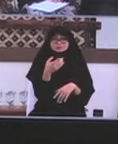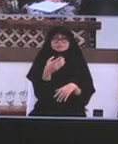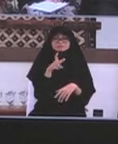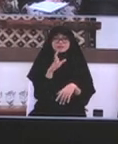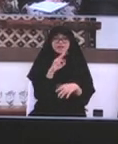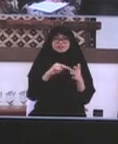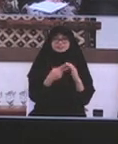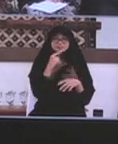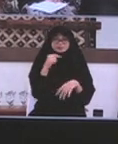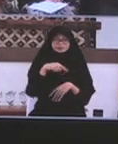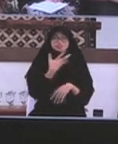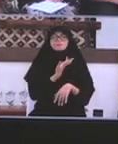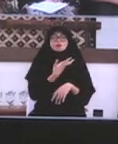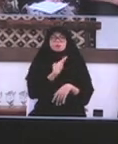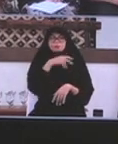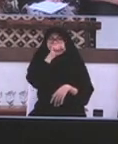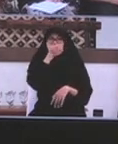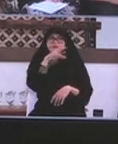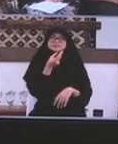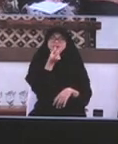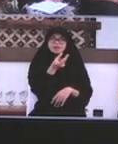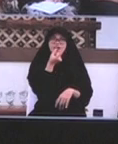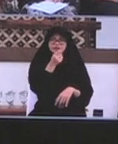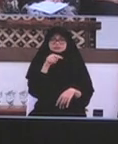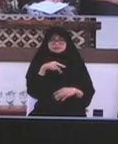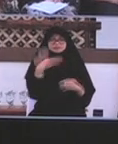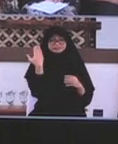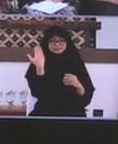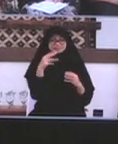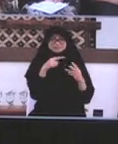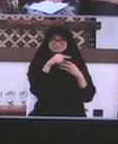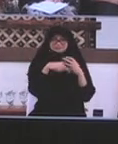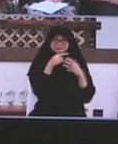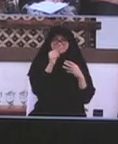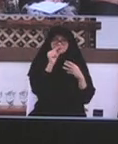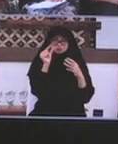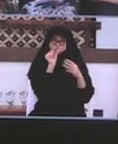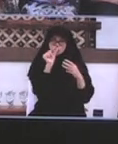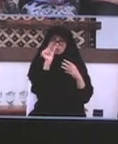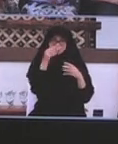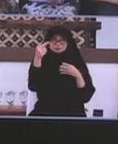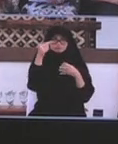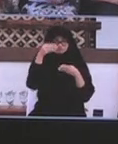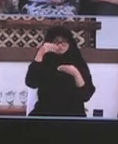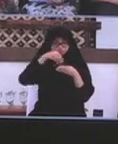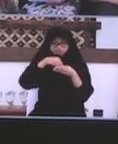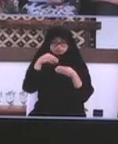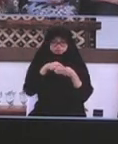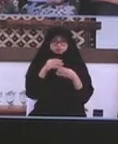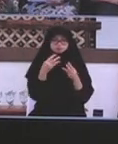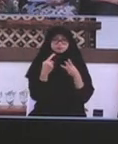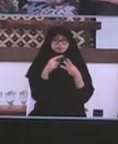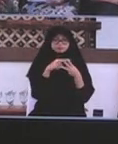saya tetap pesen aja sama Pak Lurah tadi ada 33 usulan baik dari Pak Lurah dari Oh ibu-ibu Dua tadi dari bapaknya